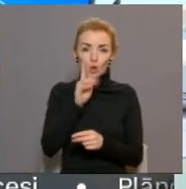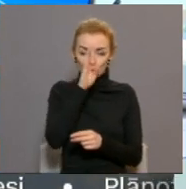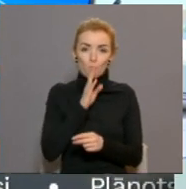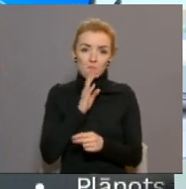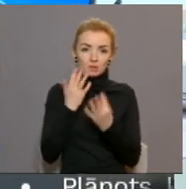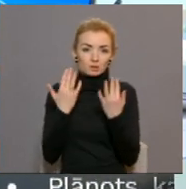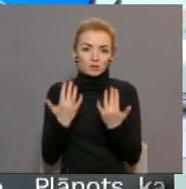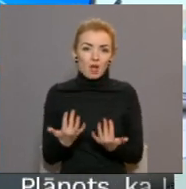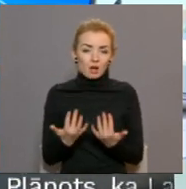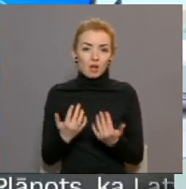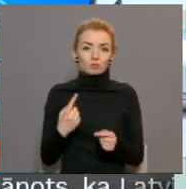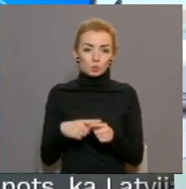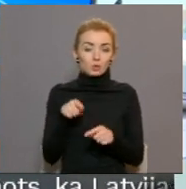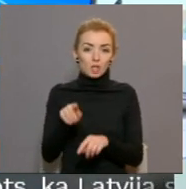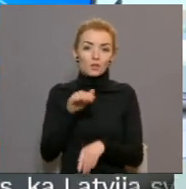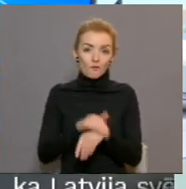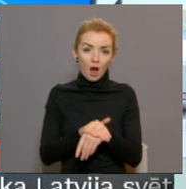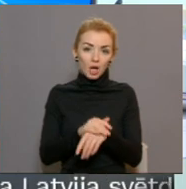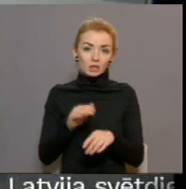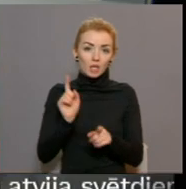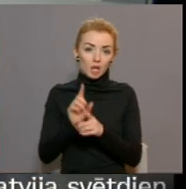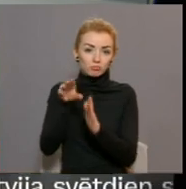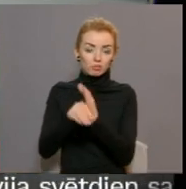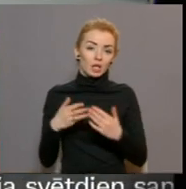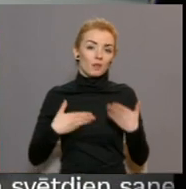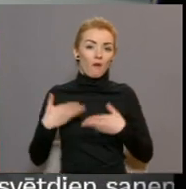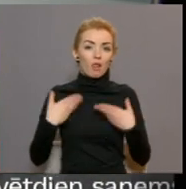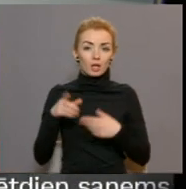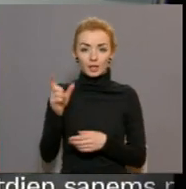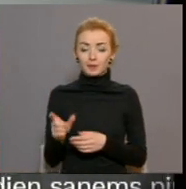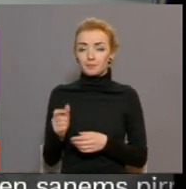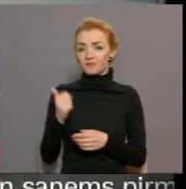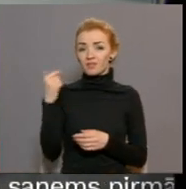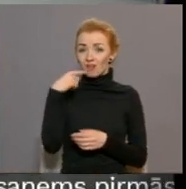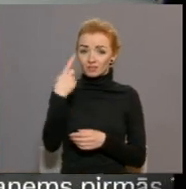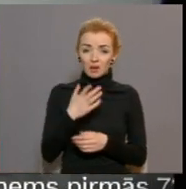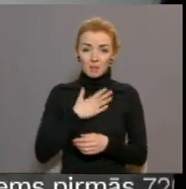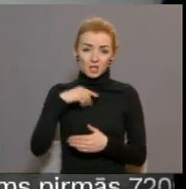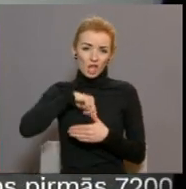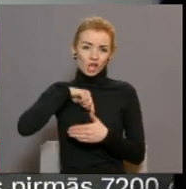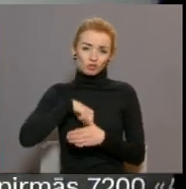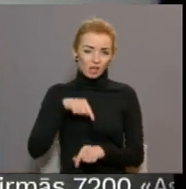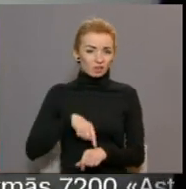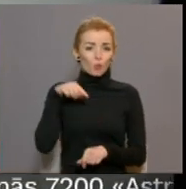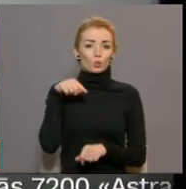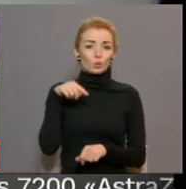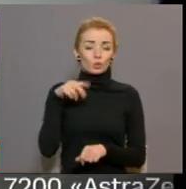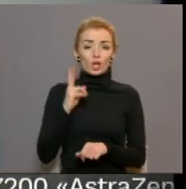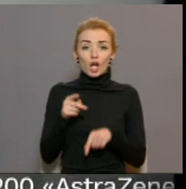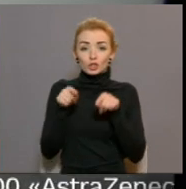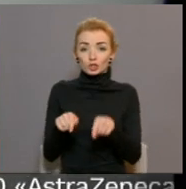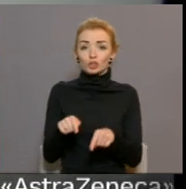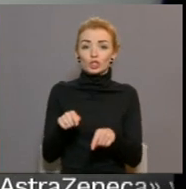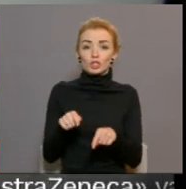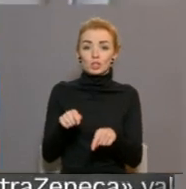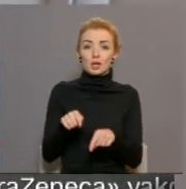sekām, tā kā tie arī faktiski būs invalīdi. Man tā iekšējā sajūta ir tāda, ka šie